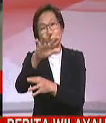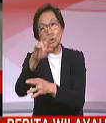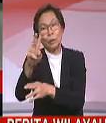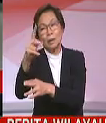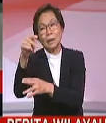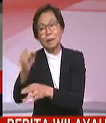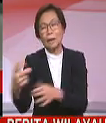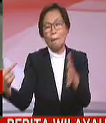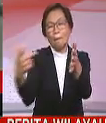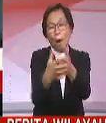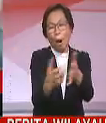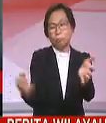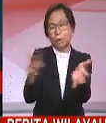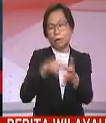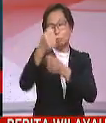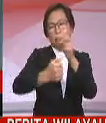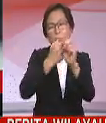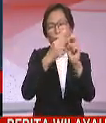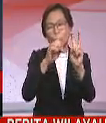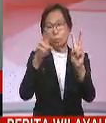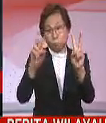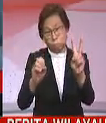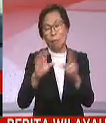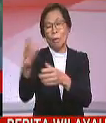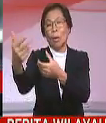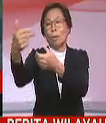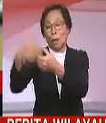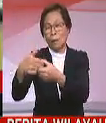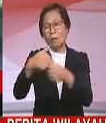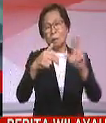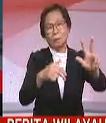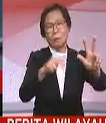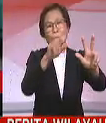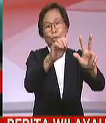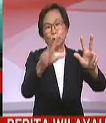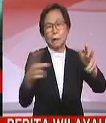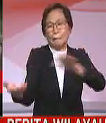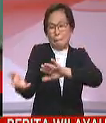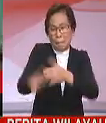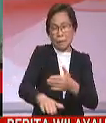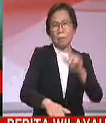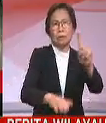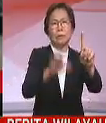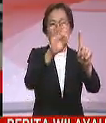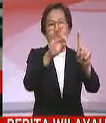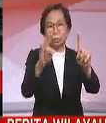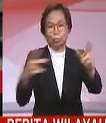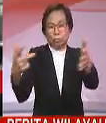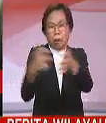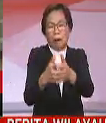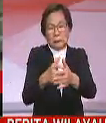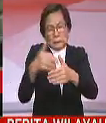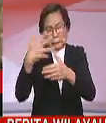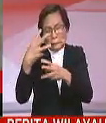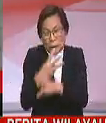16,152 kes kemalangan direkodkan tahun lepas melibatkan 303 kemalangan maut, 197 kemalangan